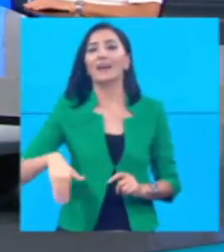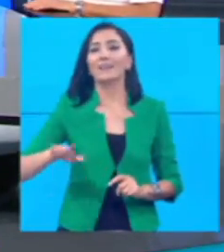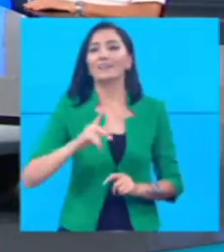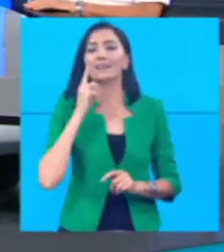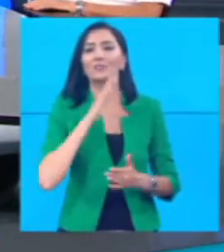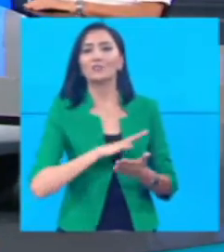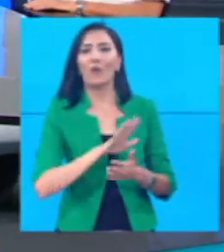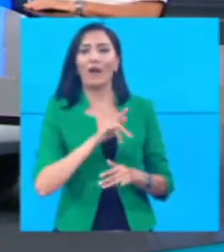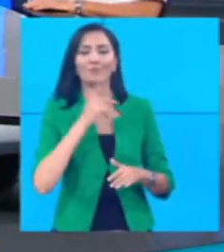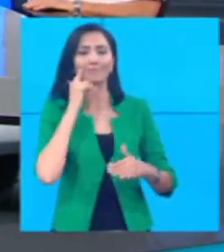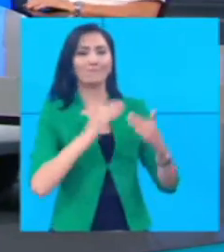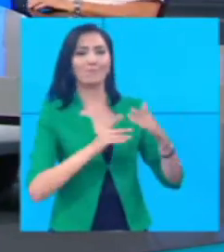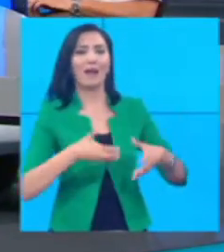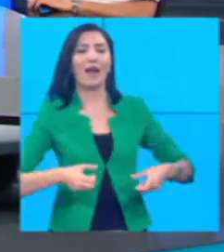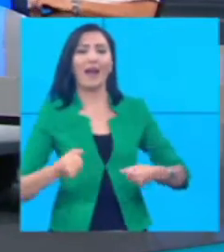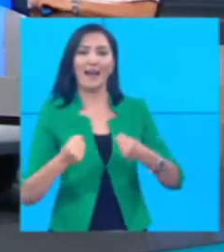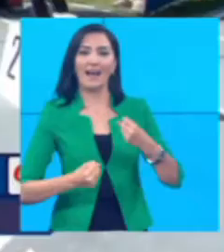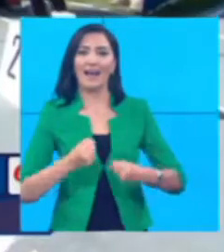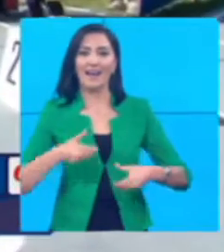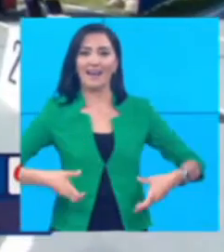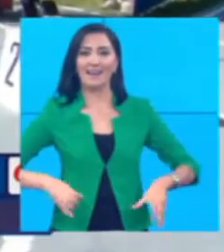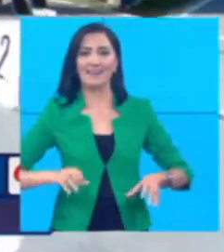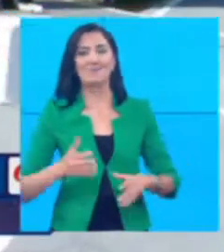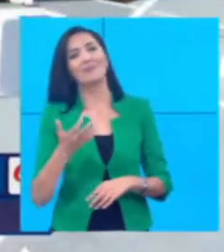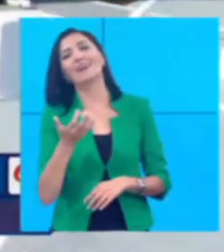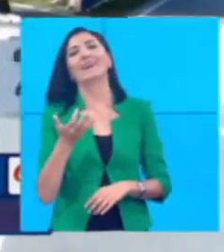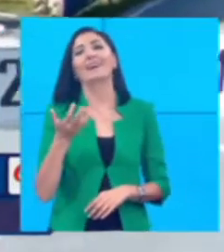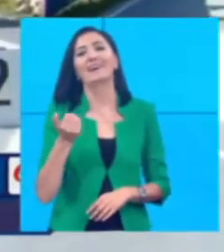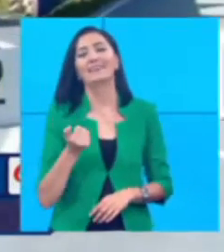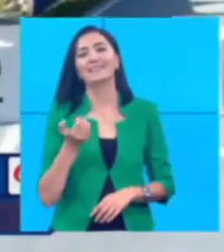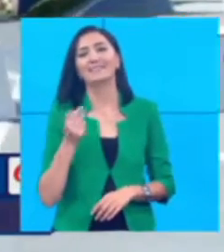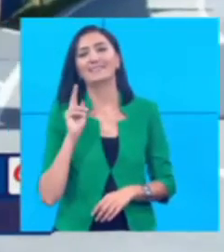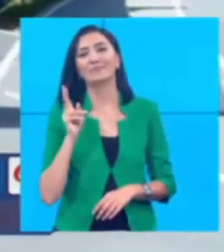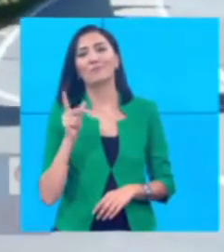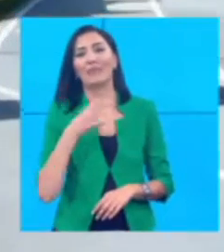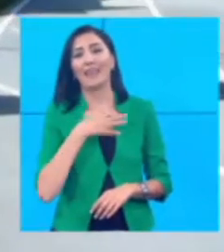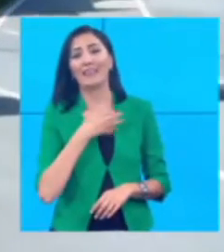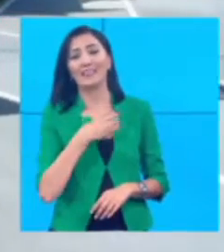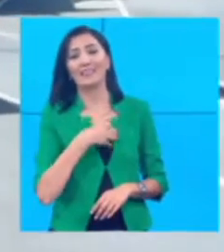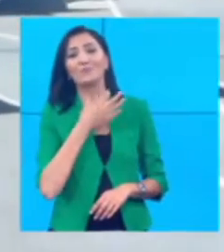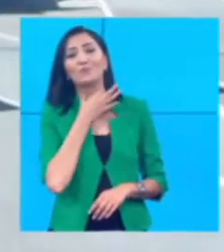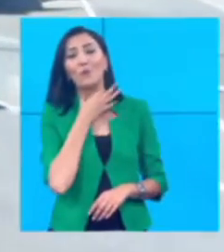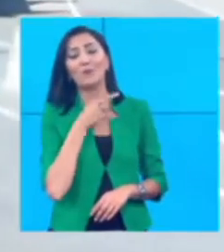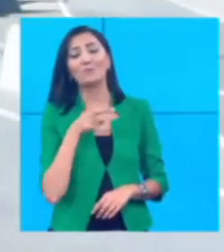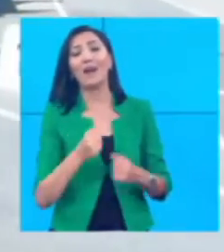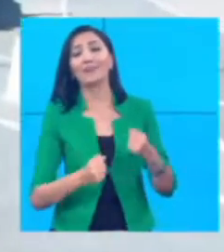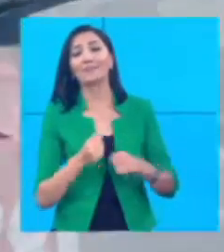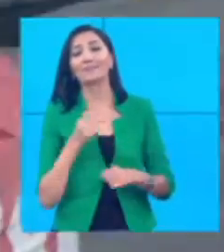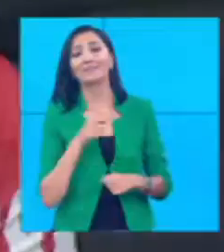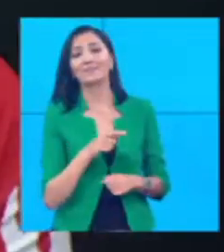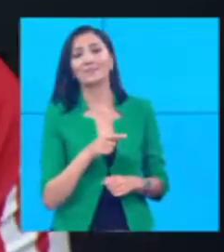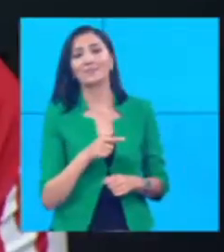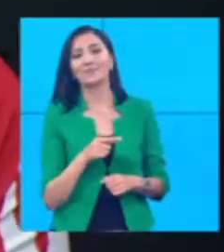Herkesin ölçüsüne göre önce araba alırdım onlara. Oo, sen çok zengin. Evet. Kendi sıkıntısını söyleyeyim. En çok sıkıntı bu